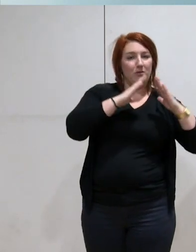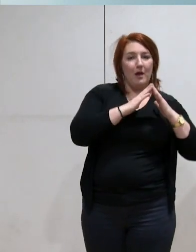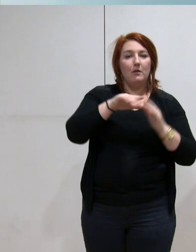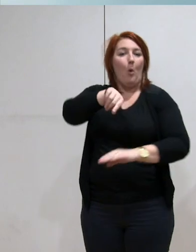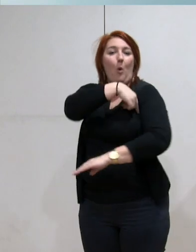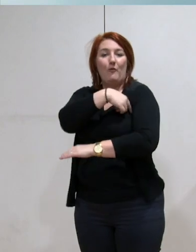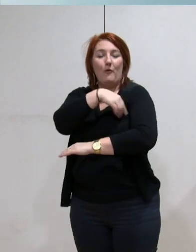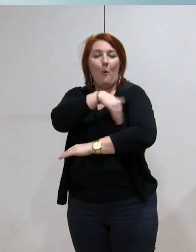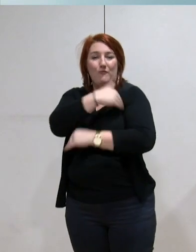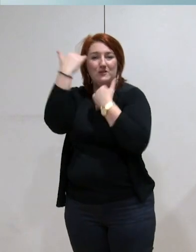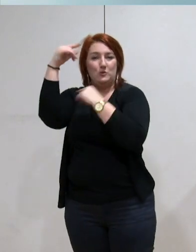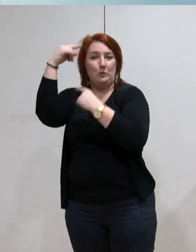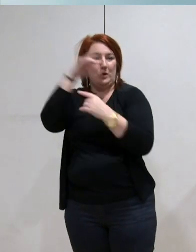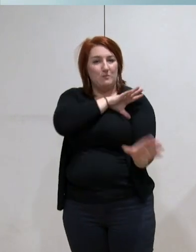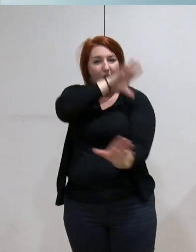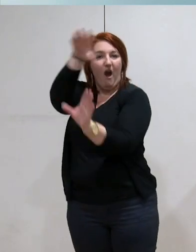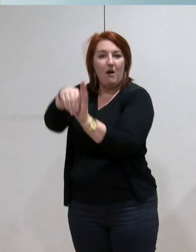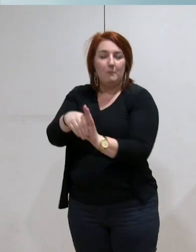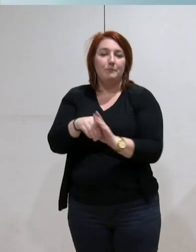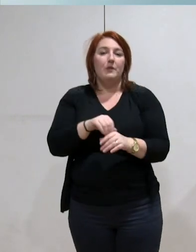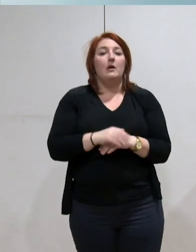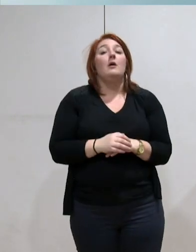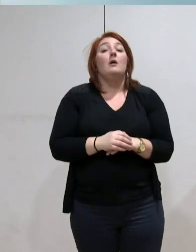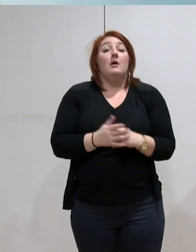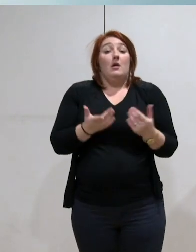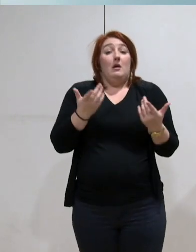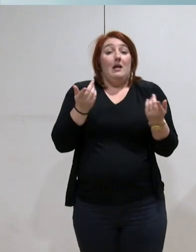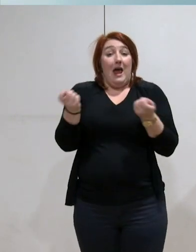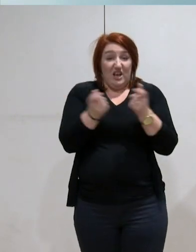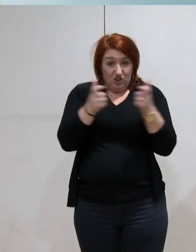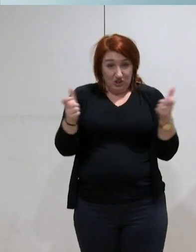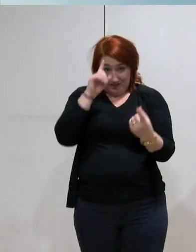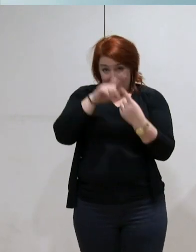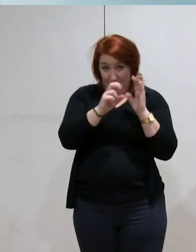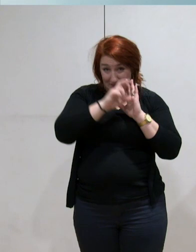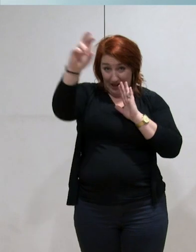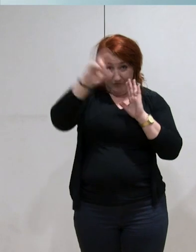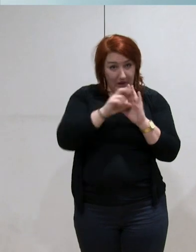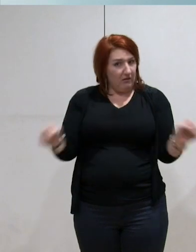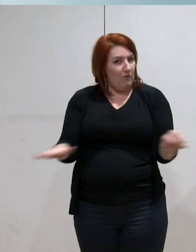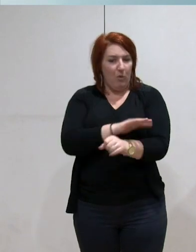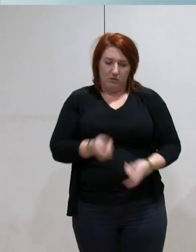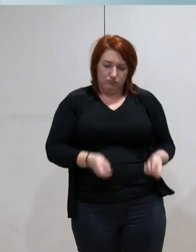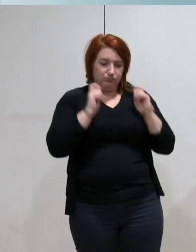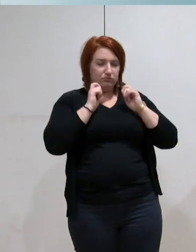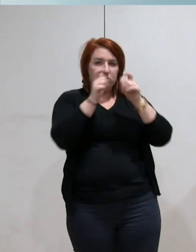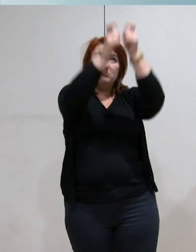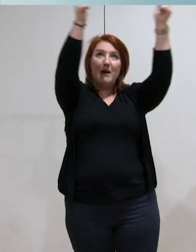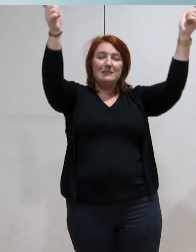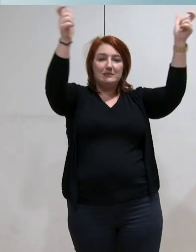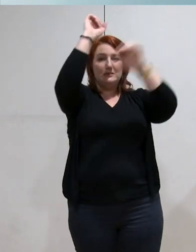1,3 million d'euros et la régie du téléphérique va gérer de façon complète l'exploitation du site de la Bastille